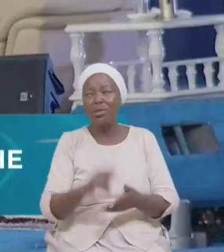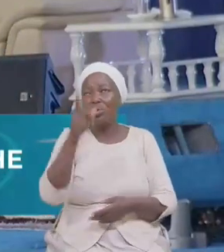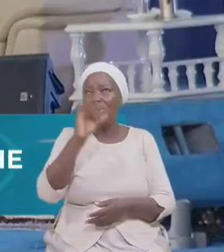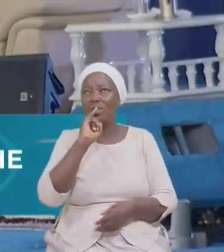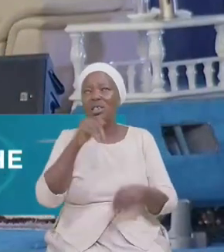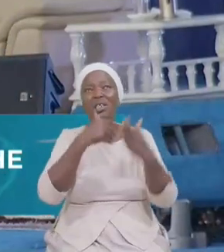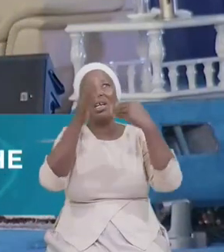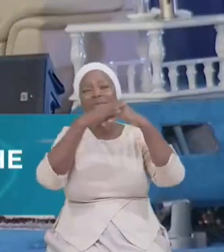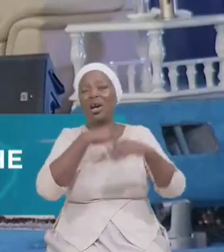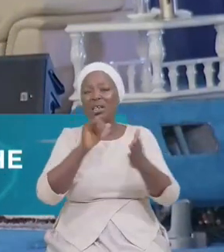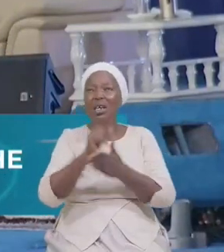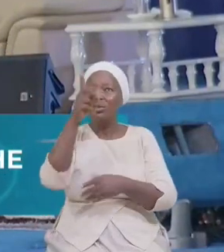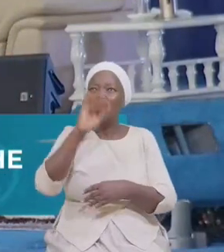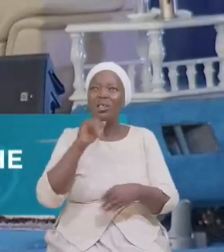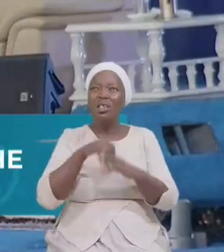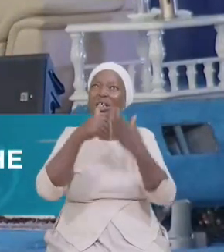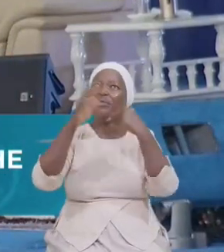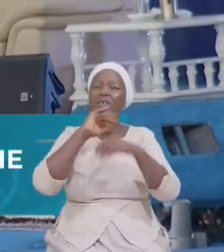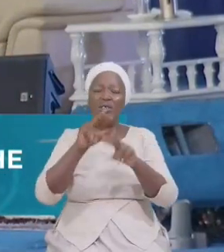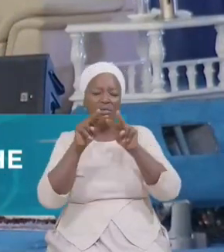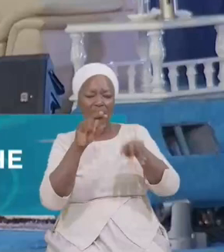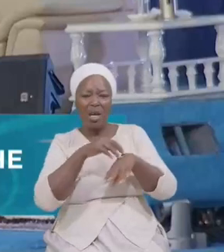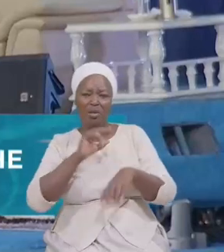Et le Dieu du ciel.